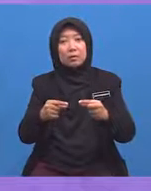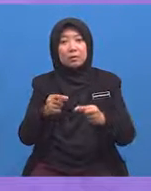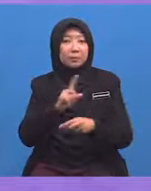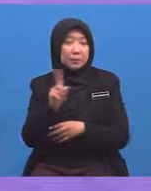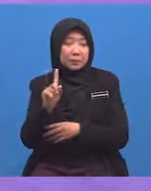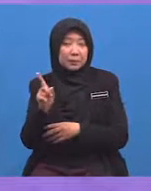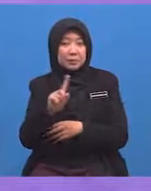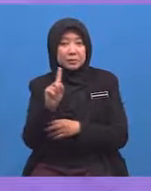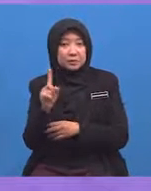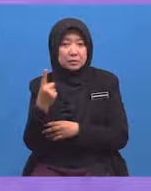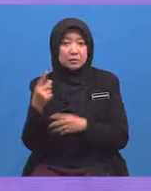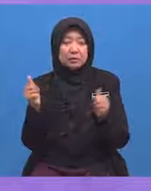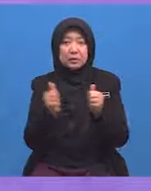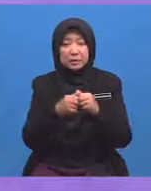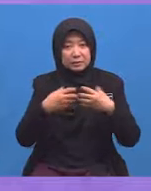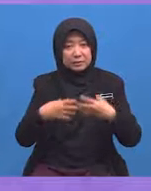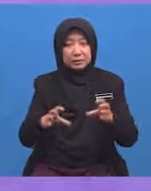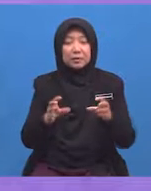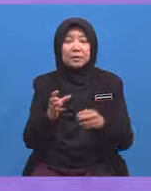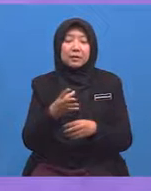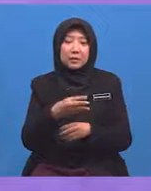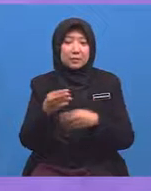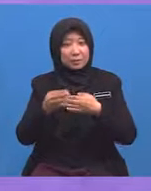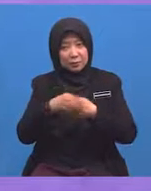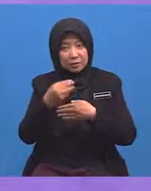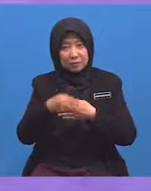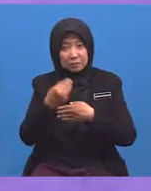mana sahaja dengan cepat dan mudah.